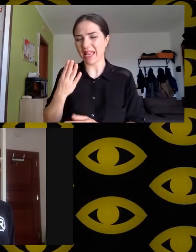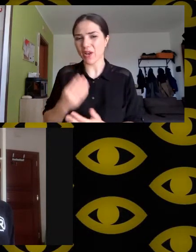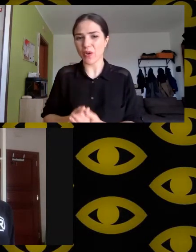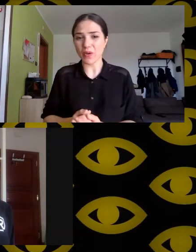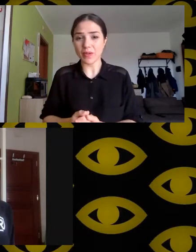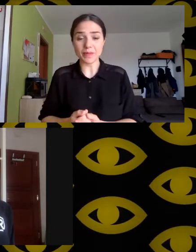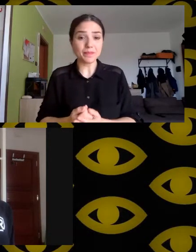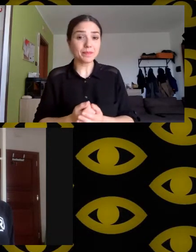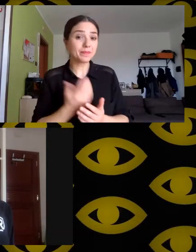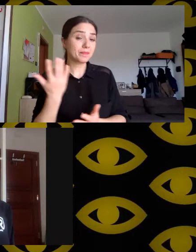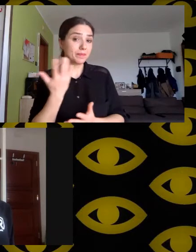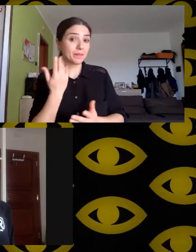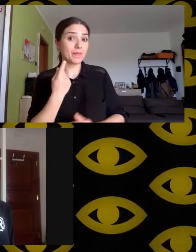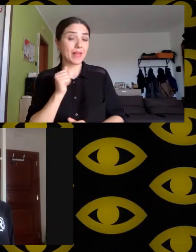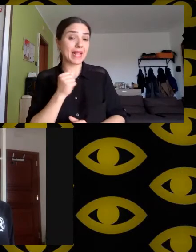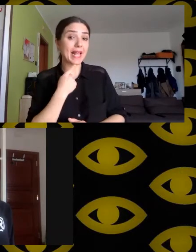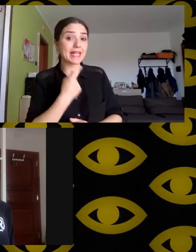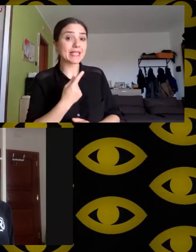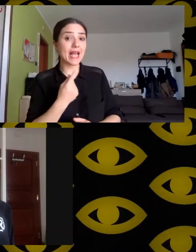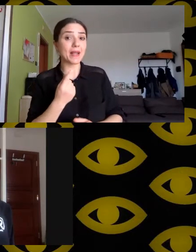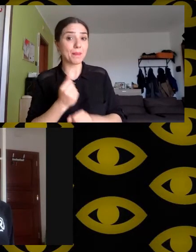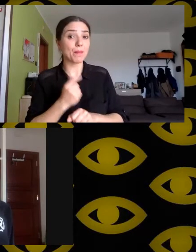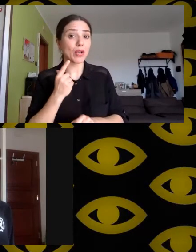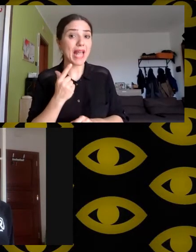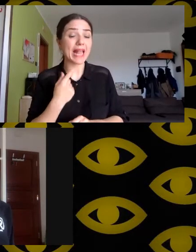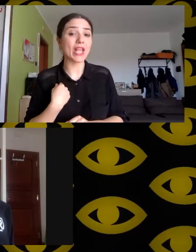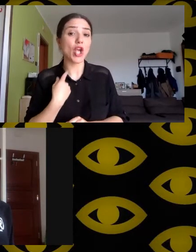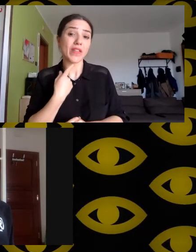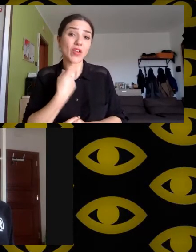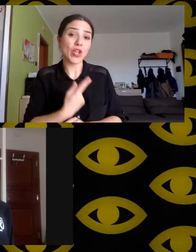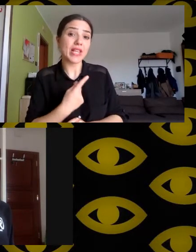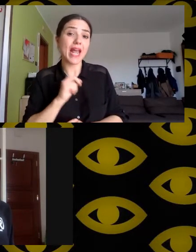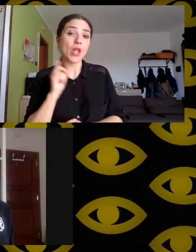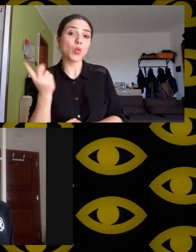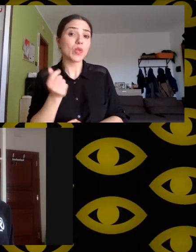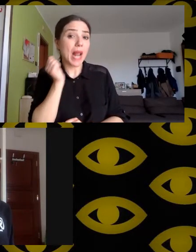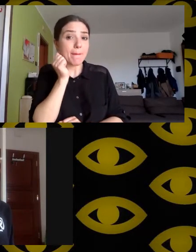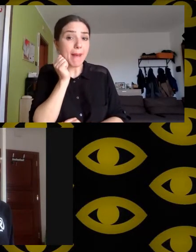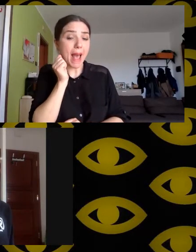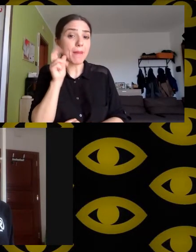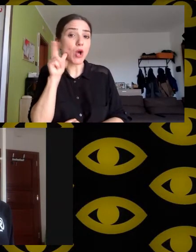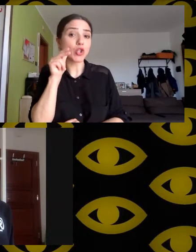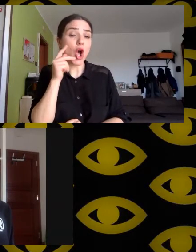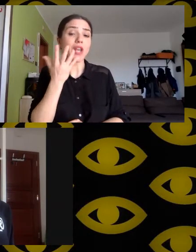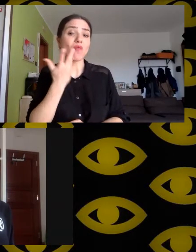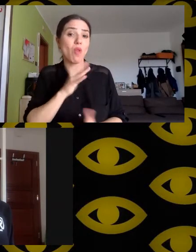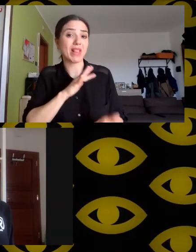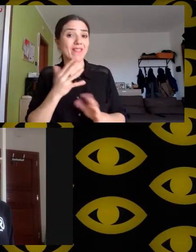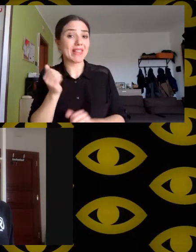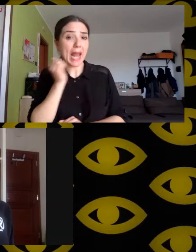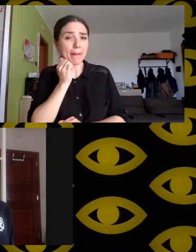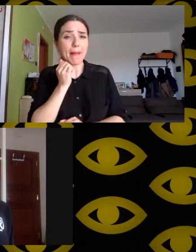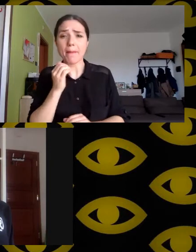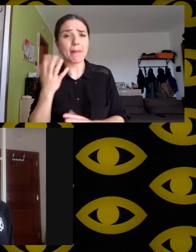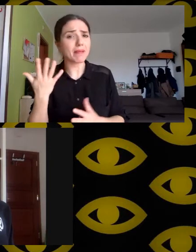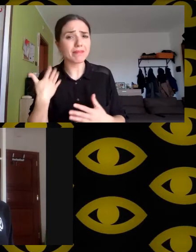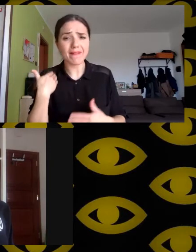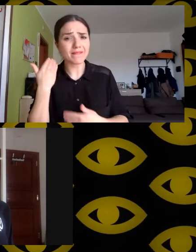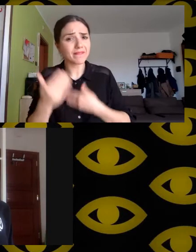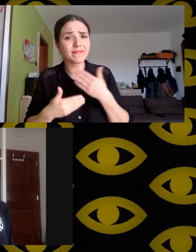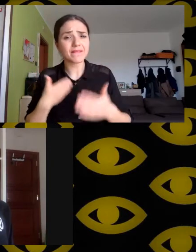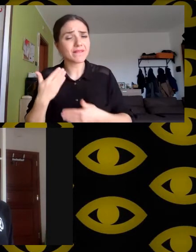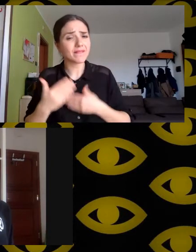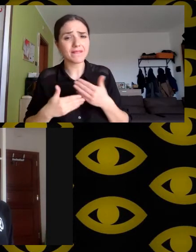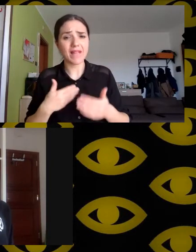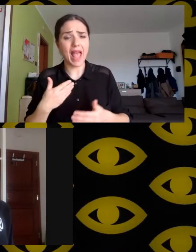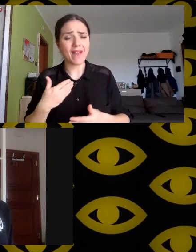un'altra cosa, è per esempio importante, lo dico a tutte le mamme o alle donne che vogliono diventare mamme, fatelo tranquillamente,